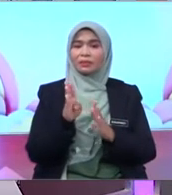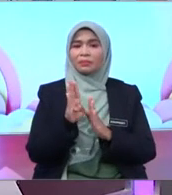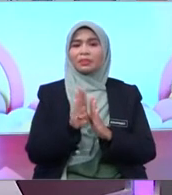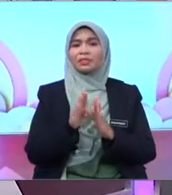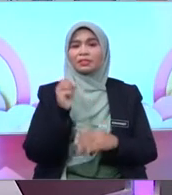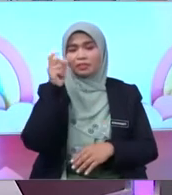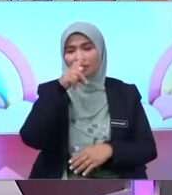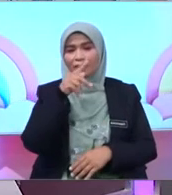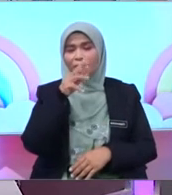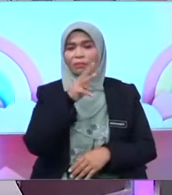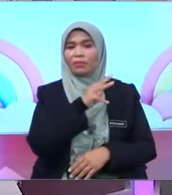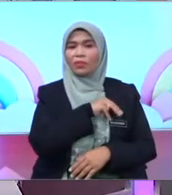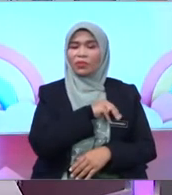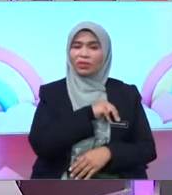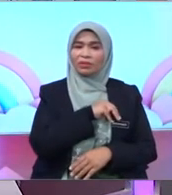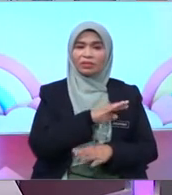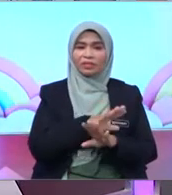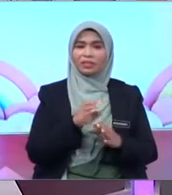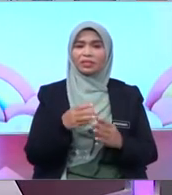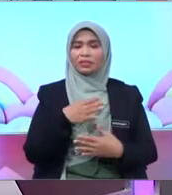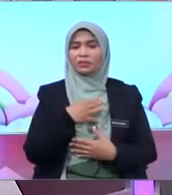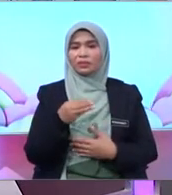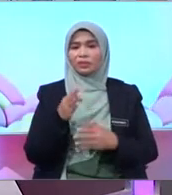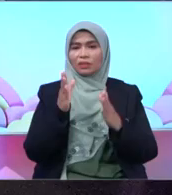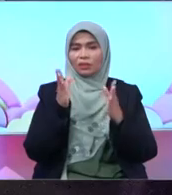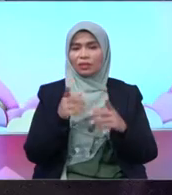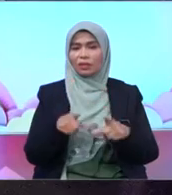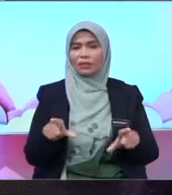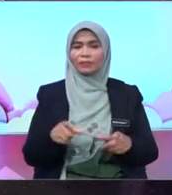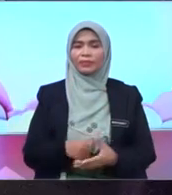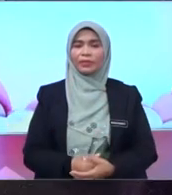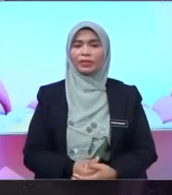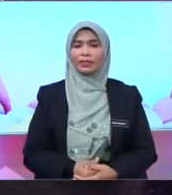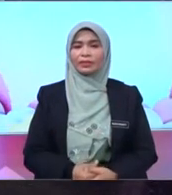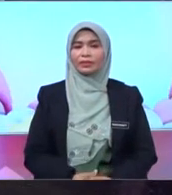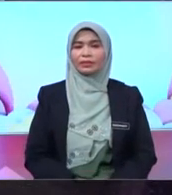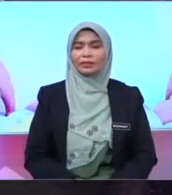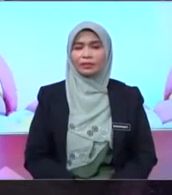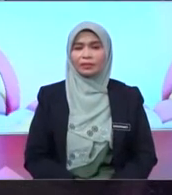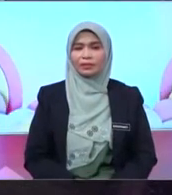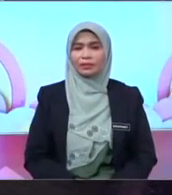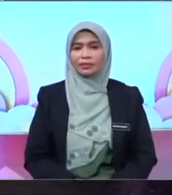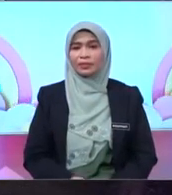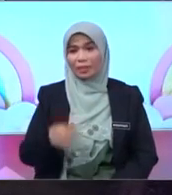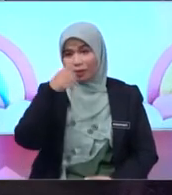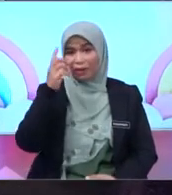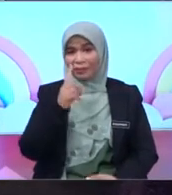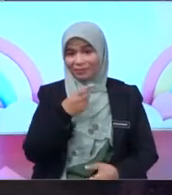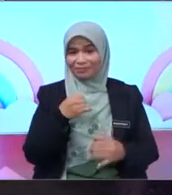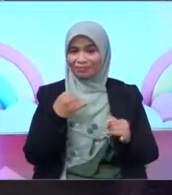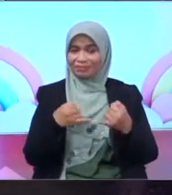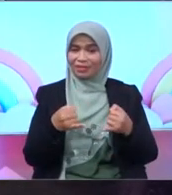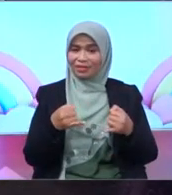tidak disukai oleh orang lain dan satu lagi soalnya Ceko nyebar kita bermain